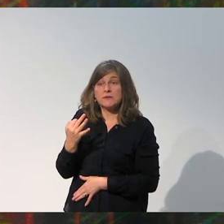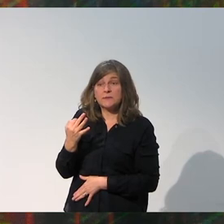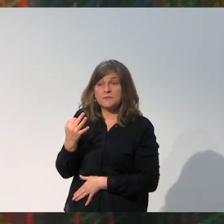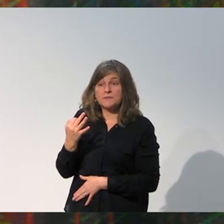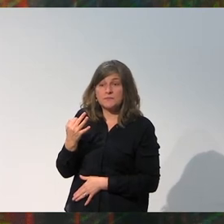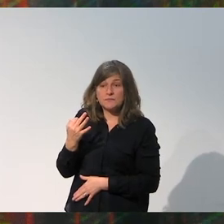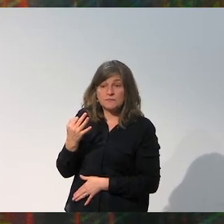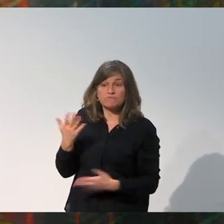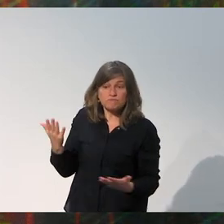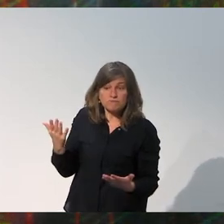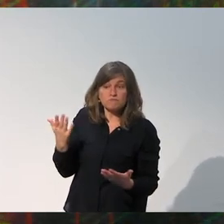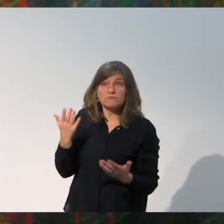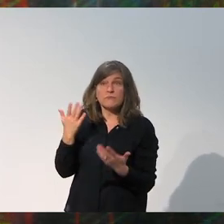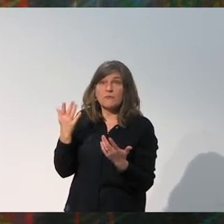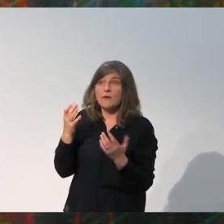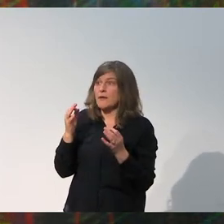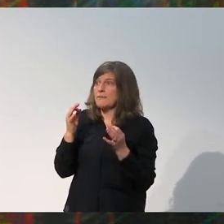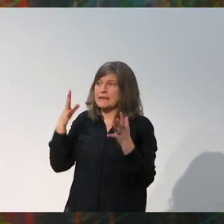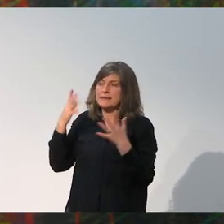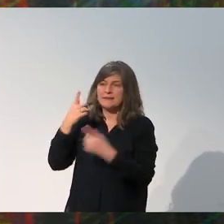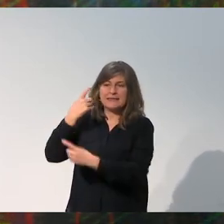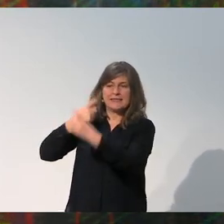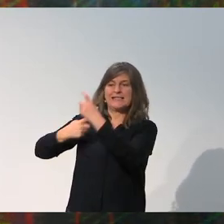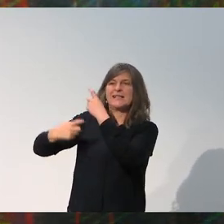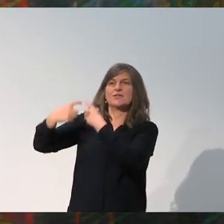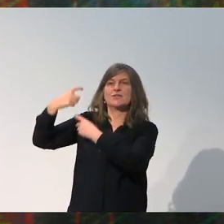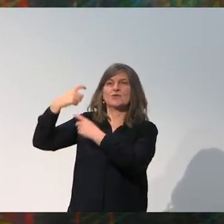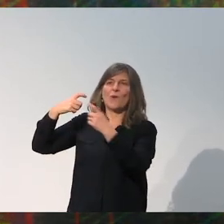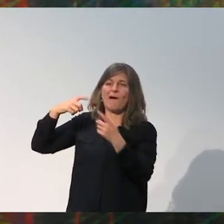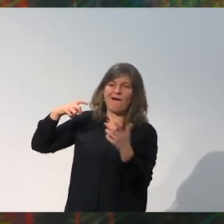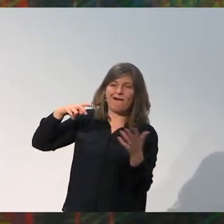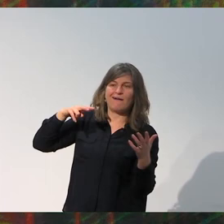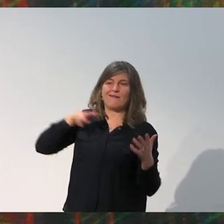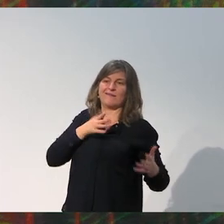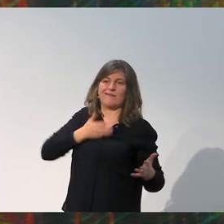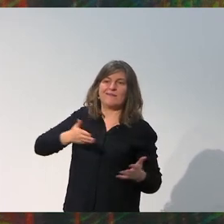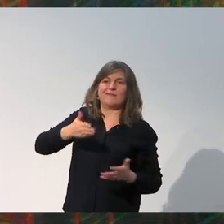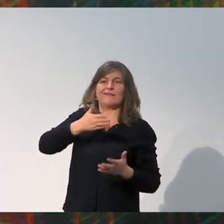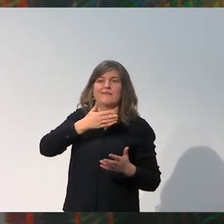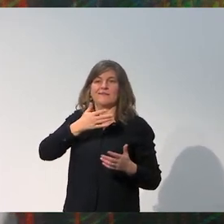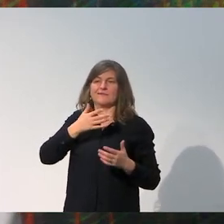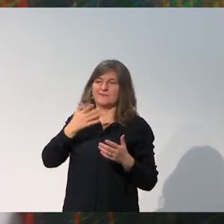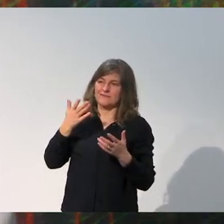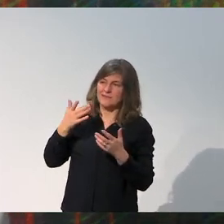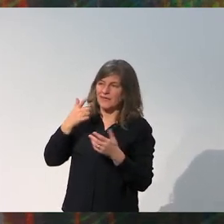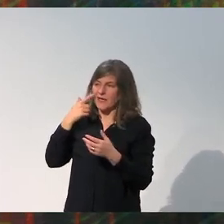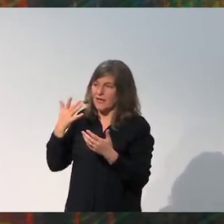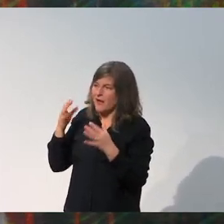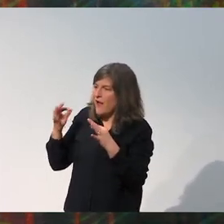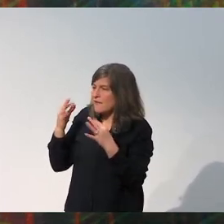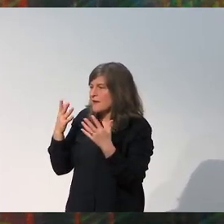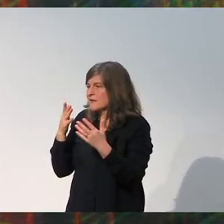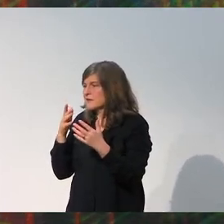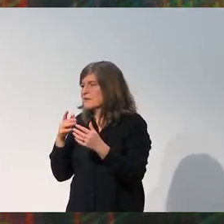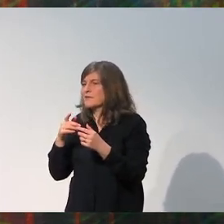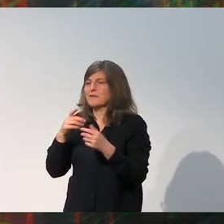de telle sorte que en fait, c'est comme si notre histoire avait été écrite au prisme de ce qui avait été les conditions de son succès, à savoir